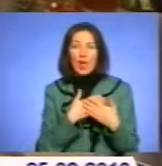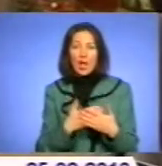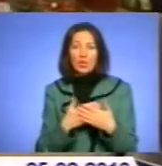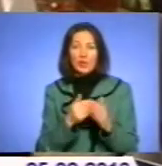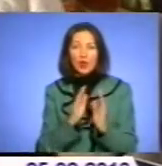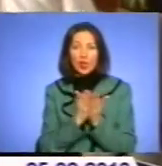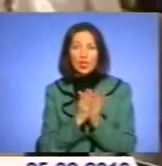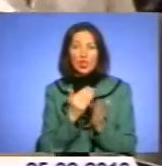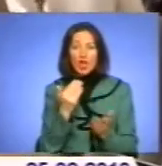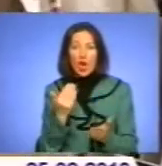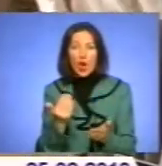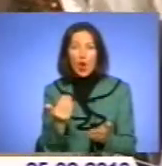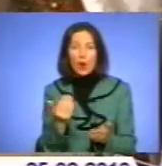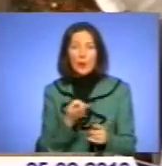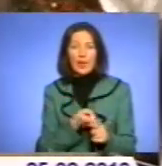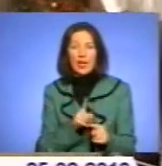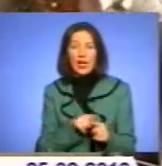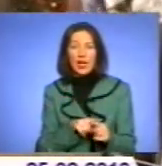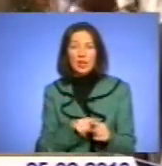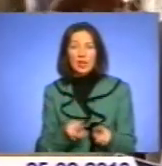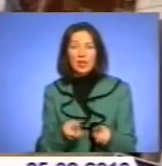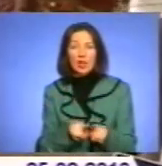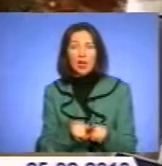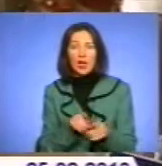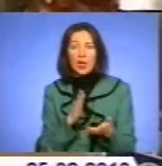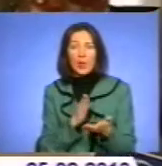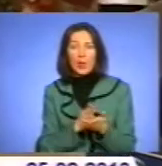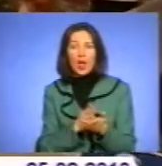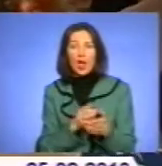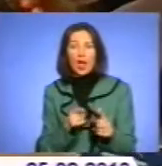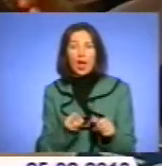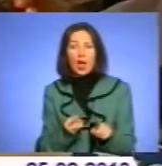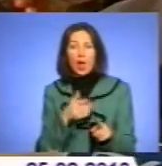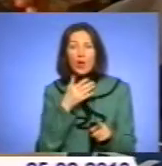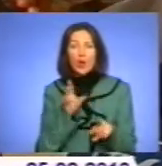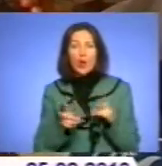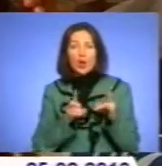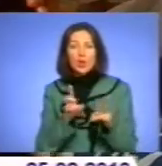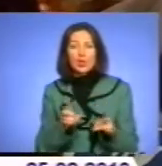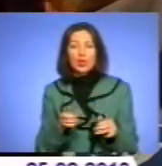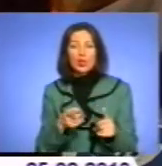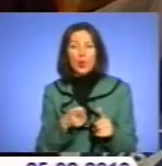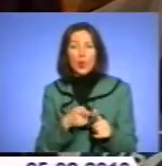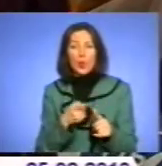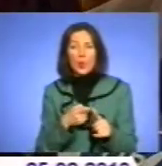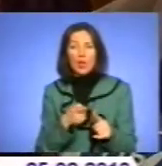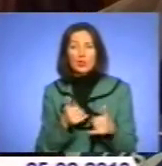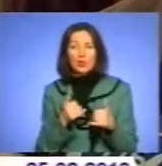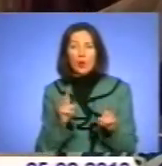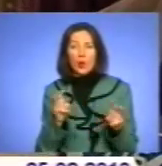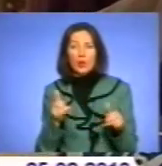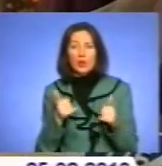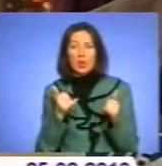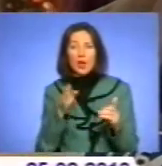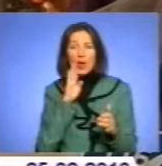книжка його, яка така має таку ліричну назву «Для тебе», така гарненька